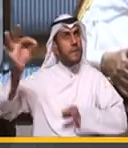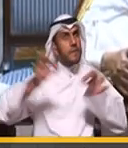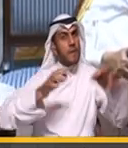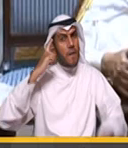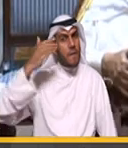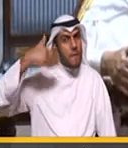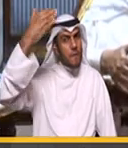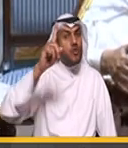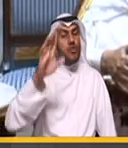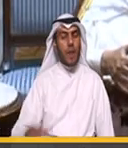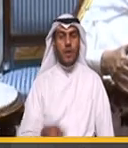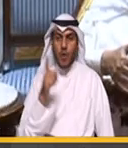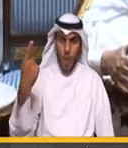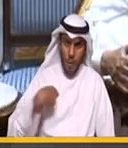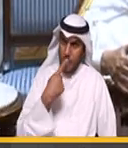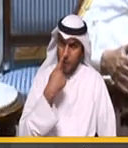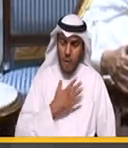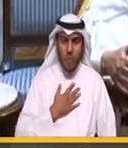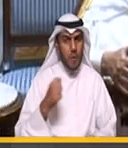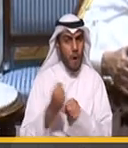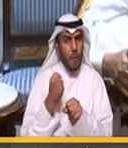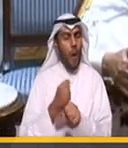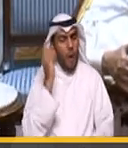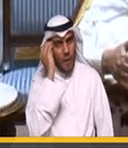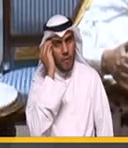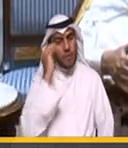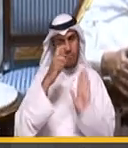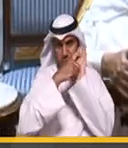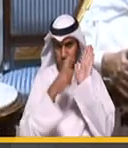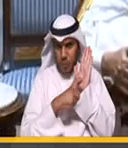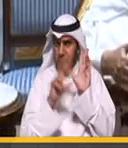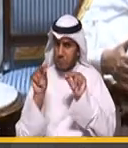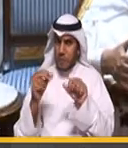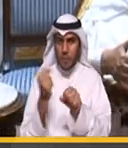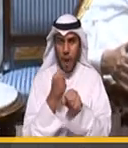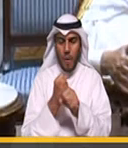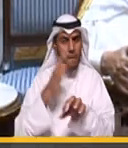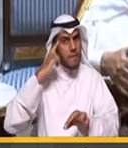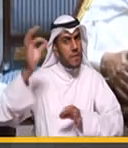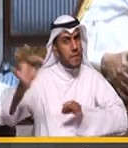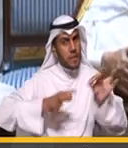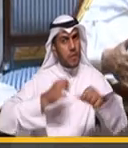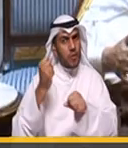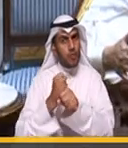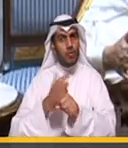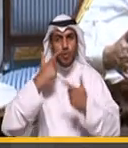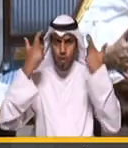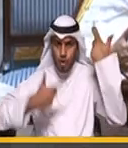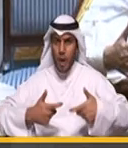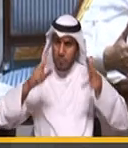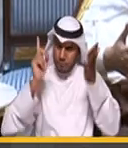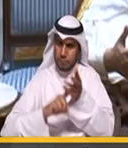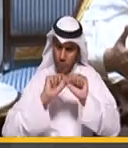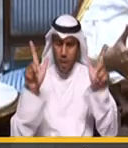توجيهات سموك إن شاء الله ناخذها في خطط تنفيذية واقعية يشهد لها الجميع وتنعكس